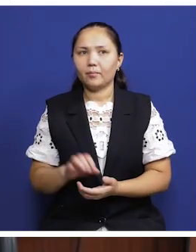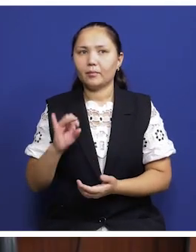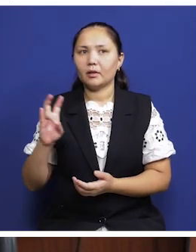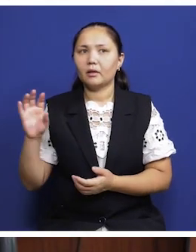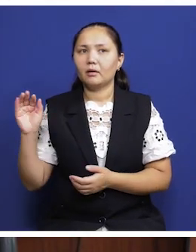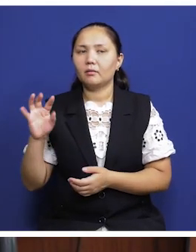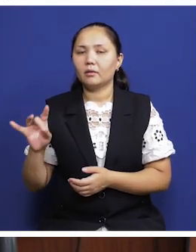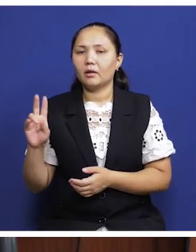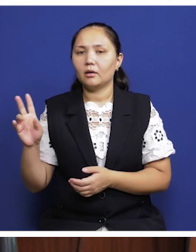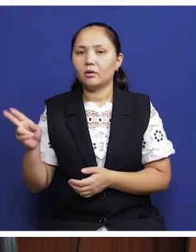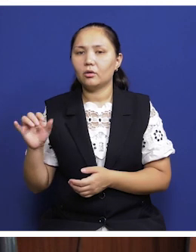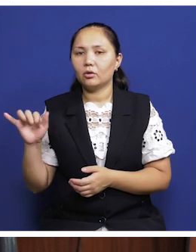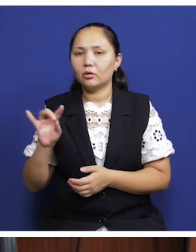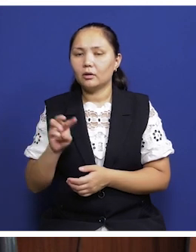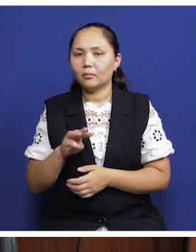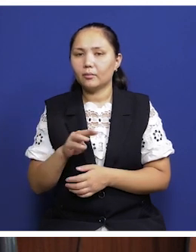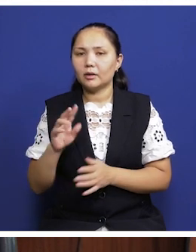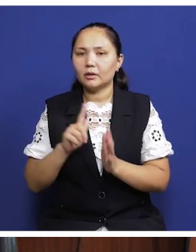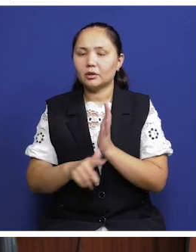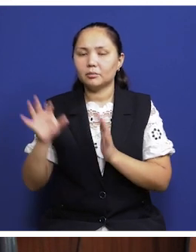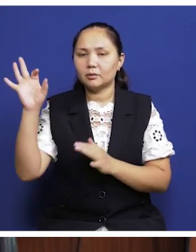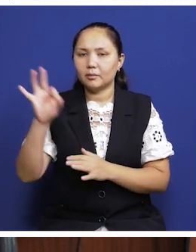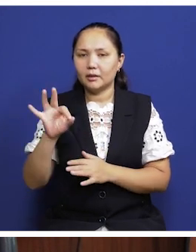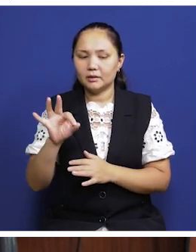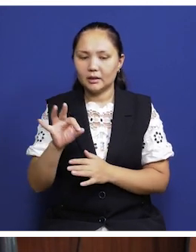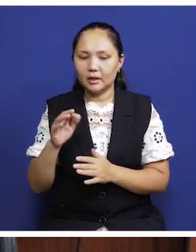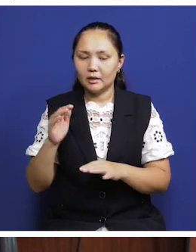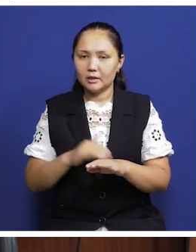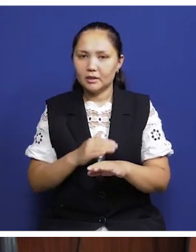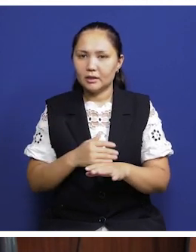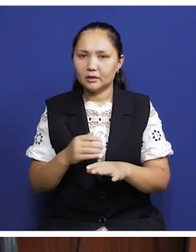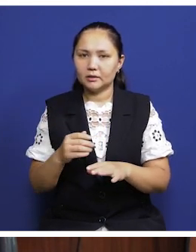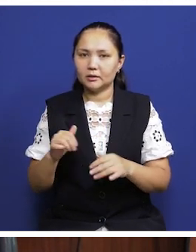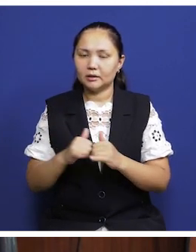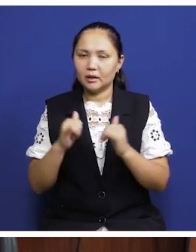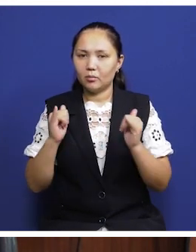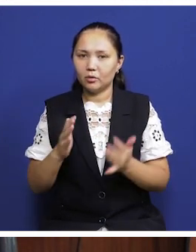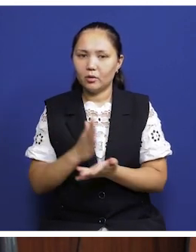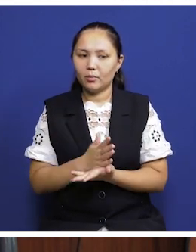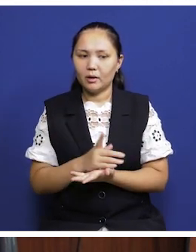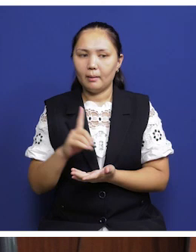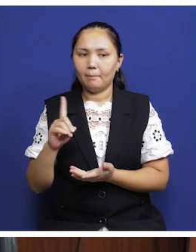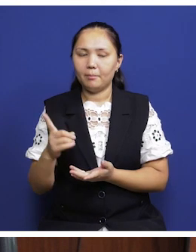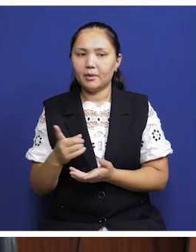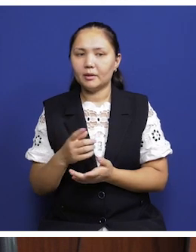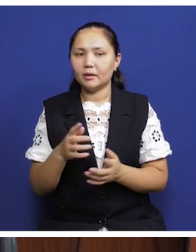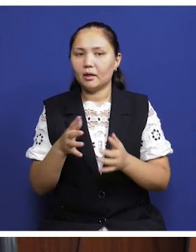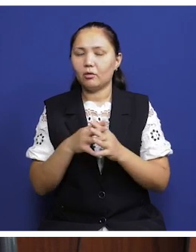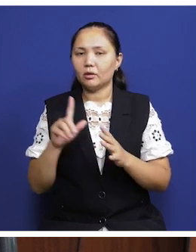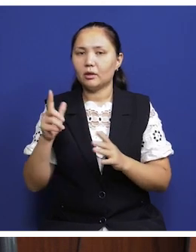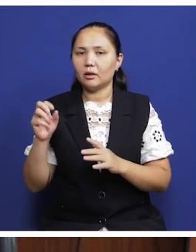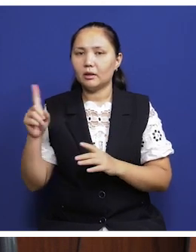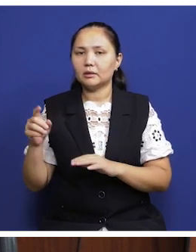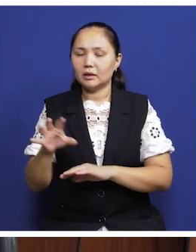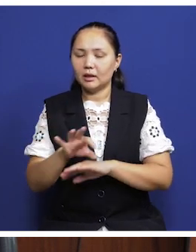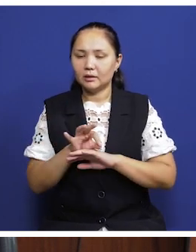Инфрақұрылым жағынан былайша айтқанда біз 70%-ға жақсы қамтамасыз етіліп отырмыз. Енді Бірлік елді мекеніне газ беретін болса,